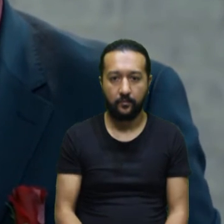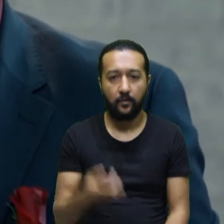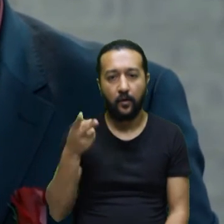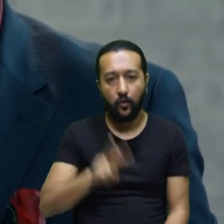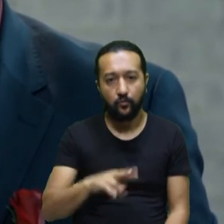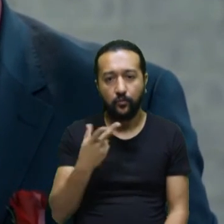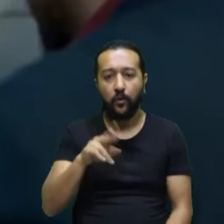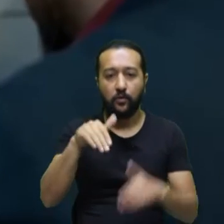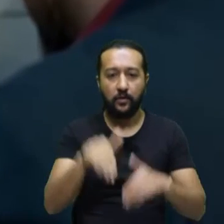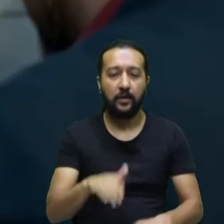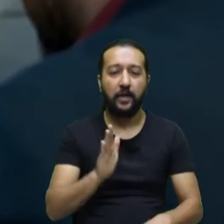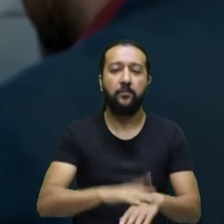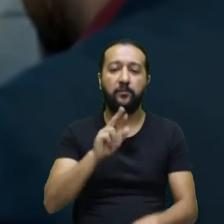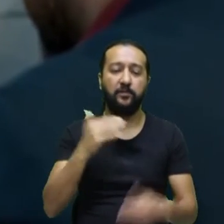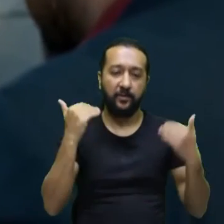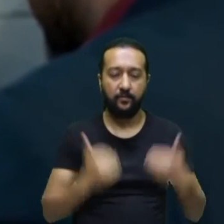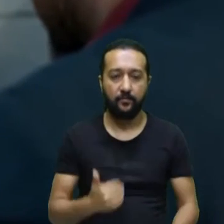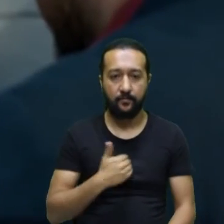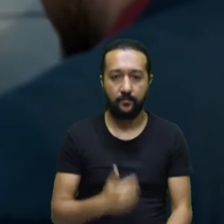ölmüşüm de cenazemi kaldırmamışlar gibi.